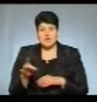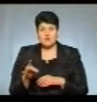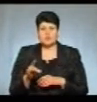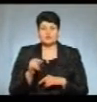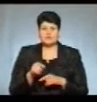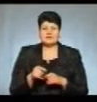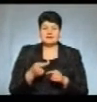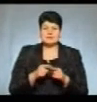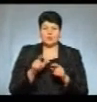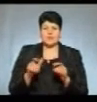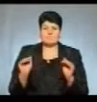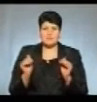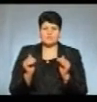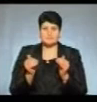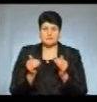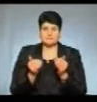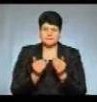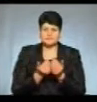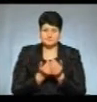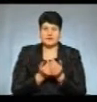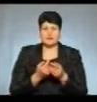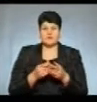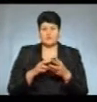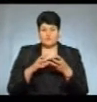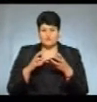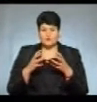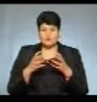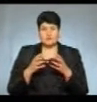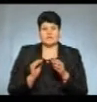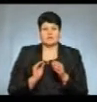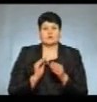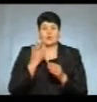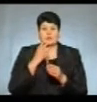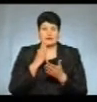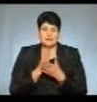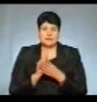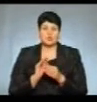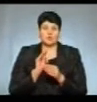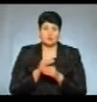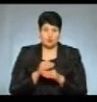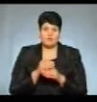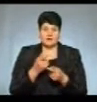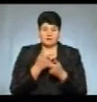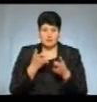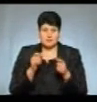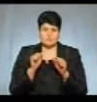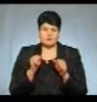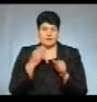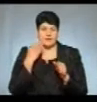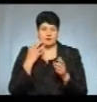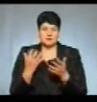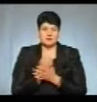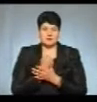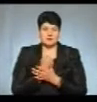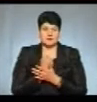тоді вже таких людей стає менше. Тобто вже за сукупності додаткової інформації можна ідентифікувати особу чіткіше. Тобто в першу чергу це наші